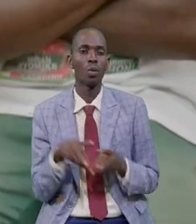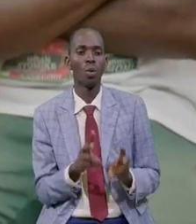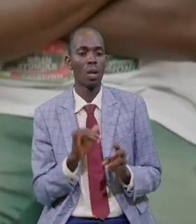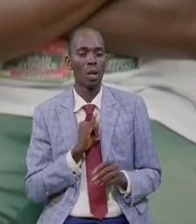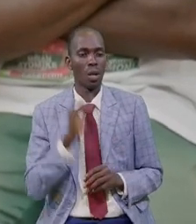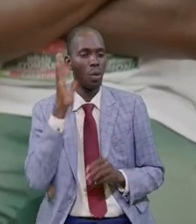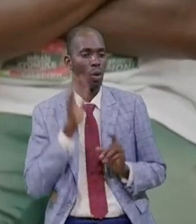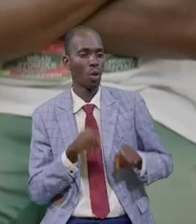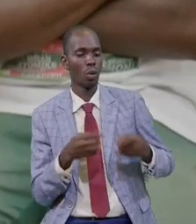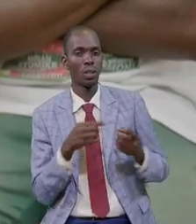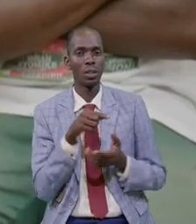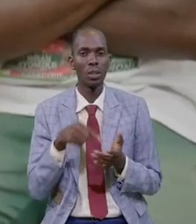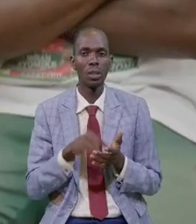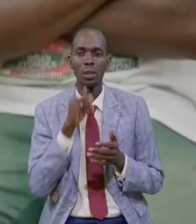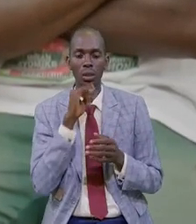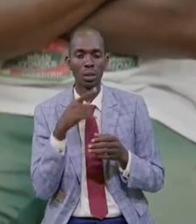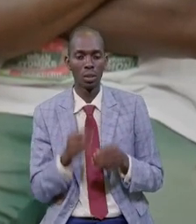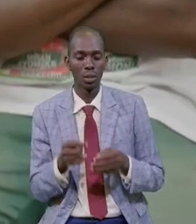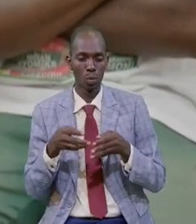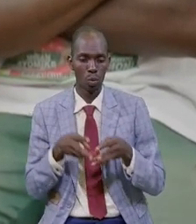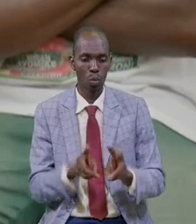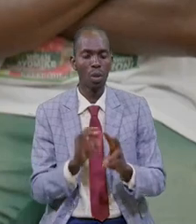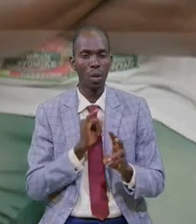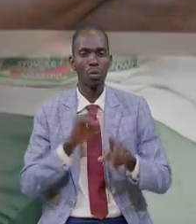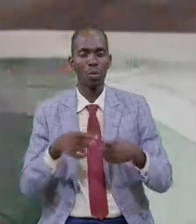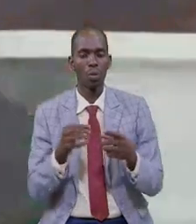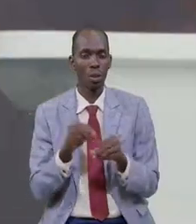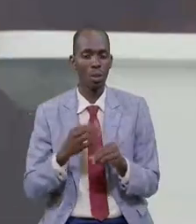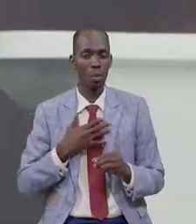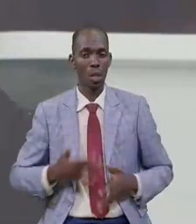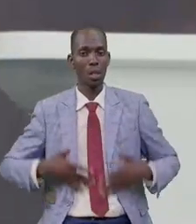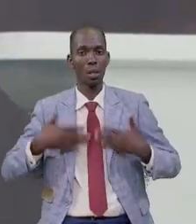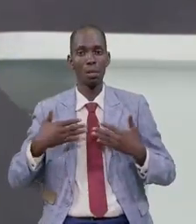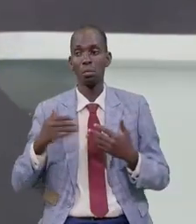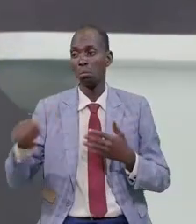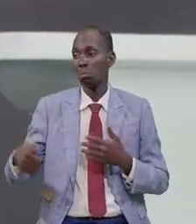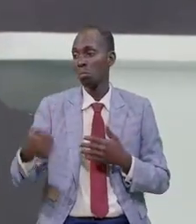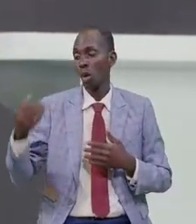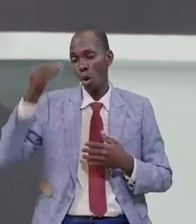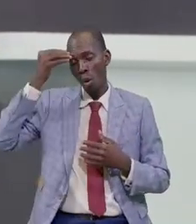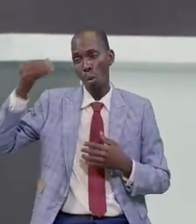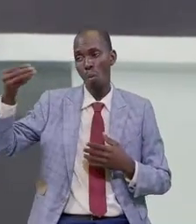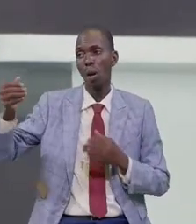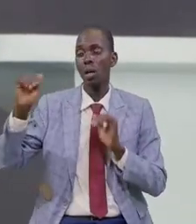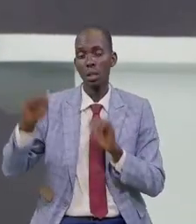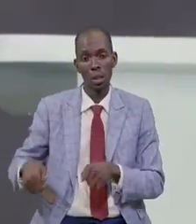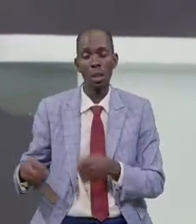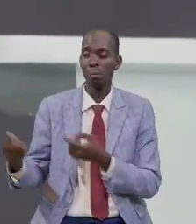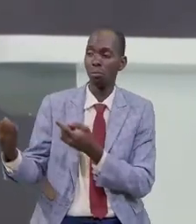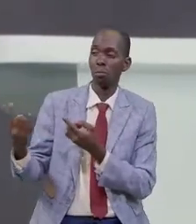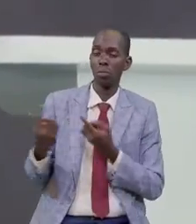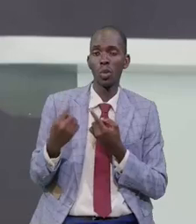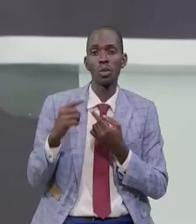marcherai dessus et voici la direction dans laquelle je veux aller dans la vie les opinions peuvent venir et